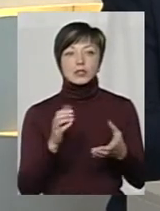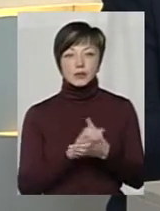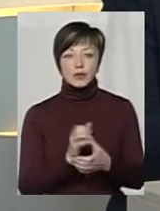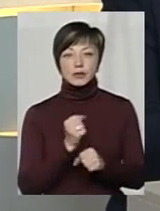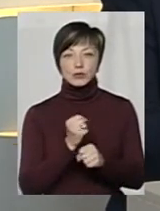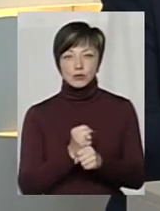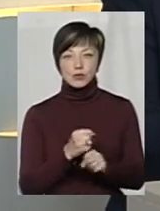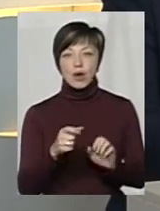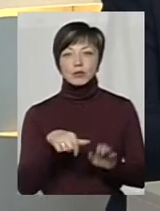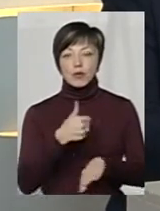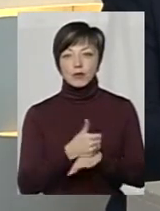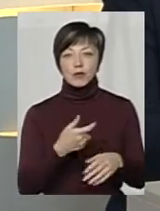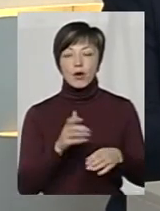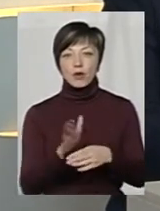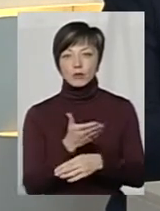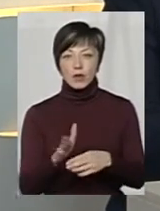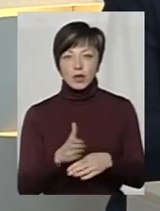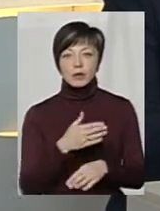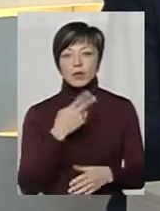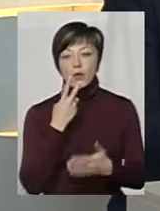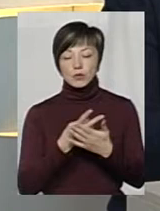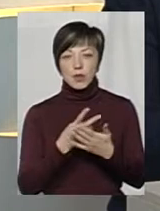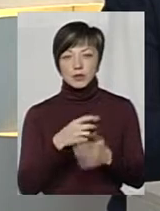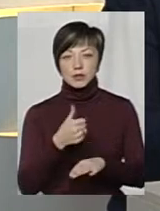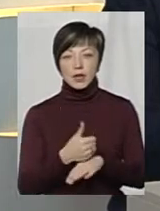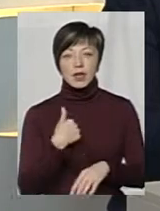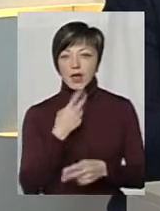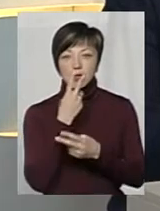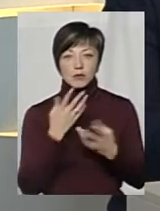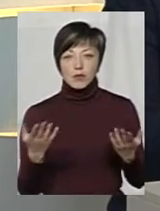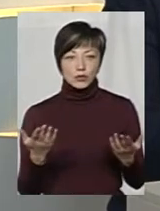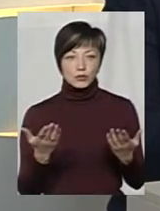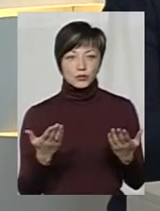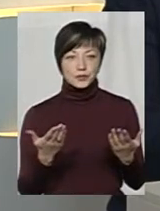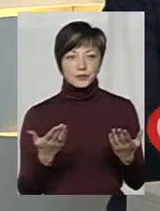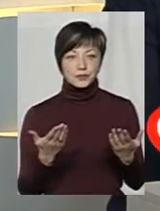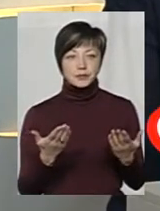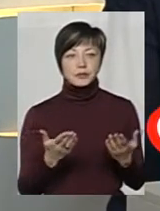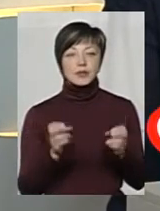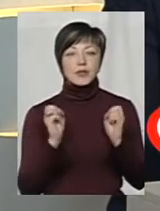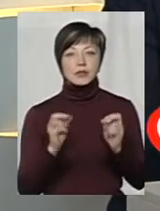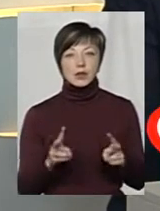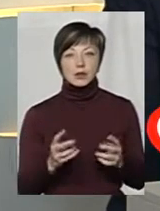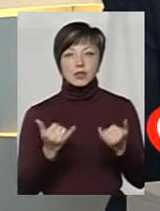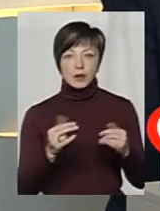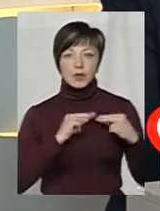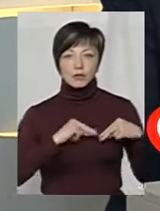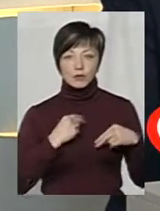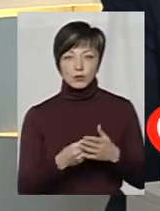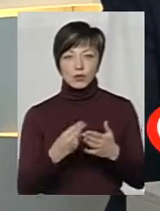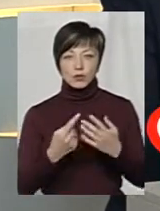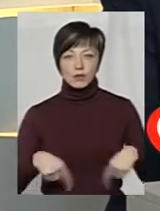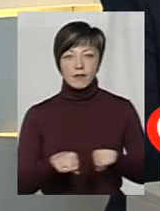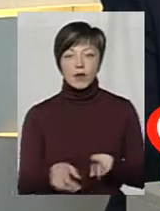ми працюємо з головними розпорядниками, напрацьовуємо основні показники. Ну, я не бачу сильних загроз для працівників бюджетної сфери,